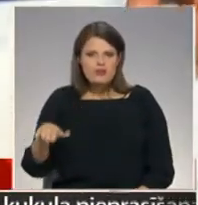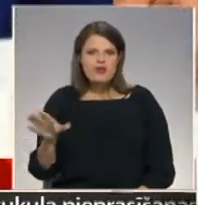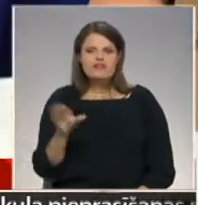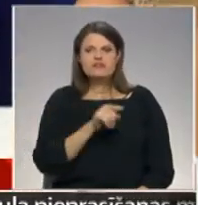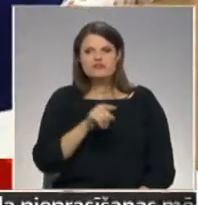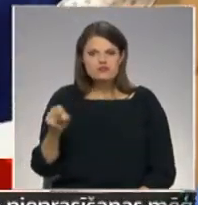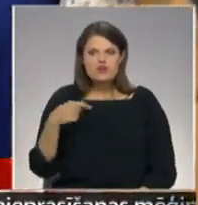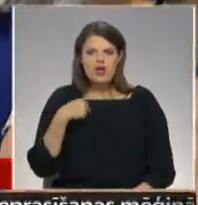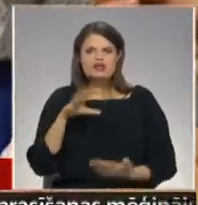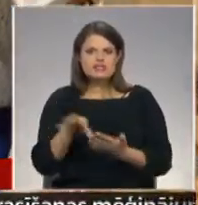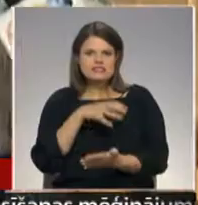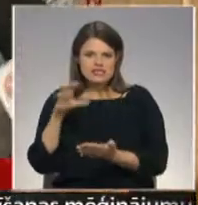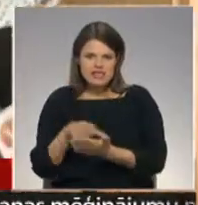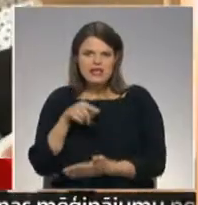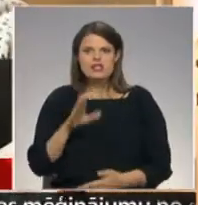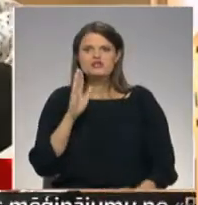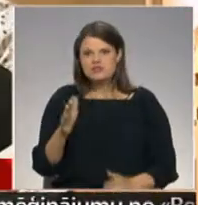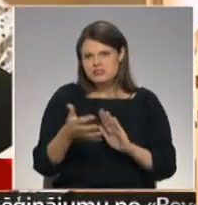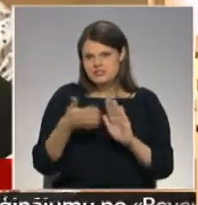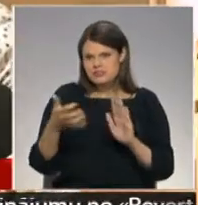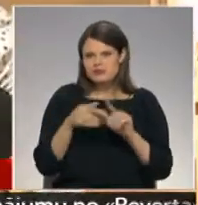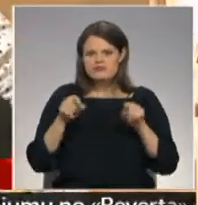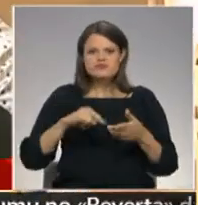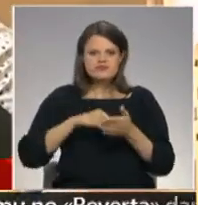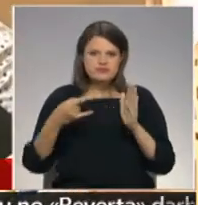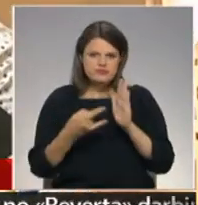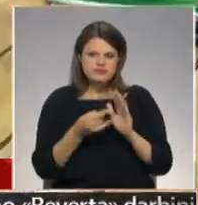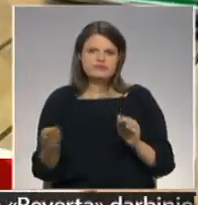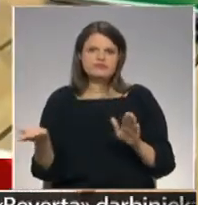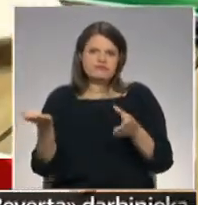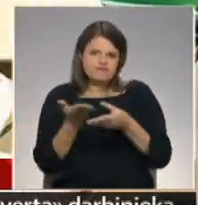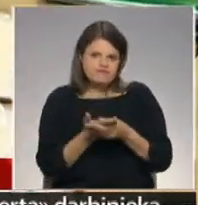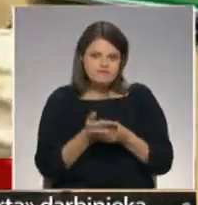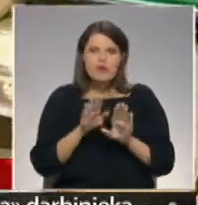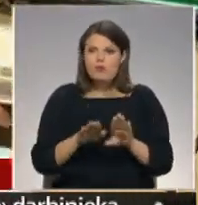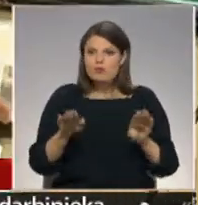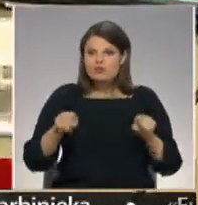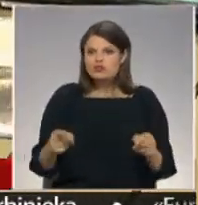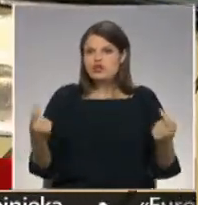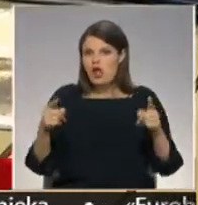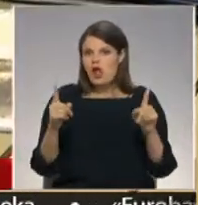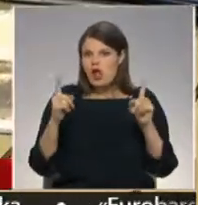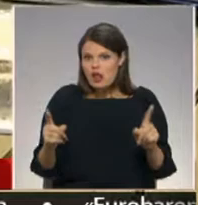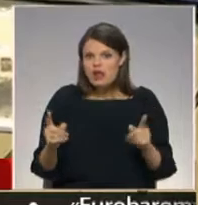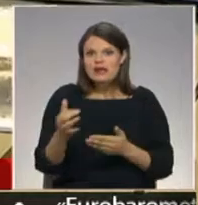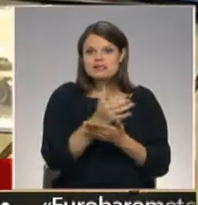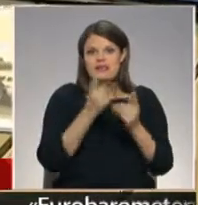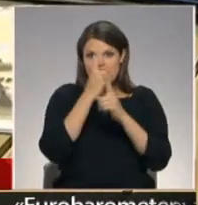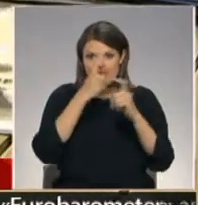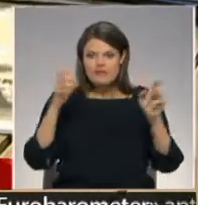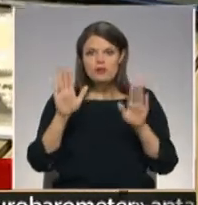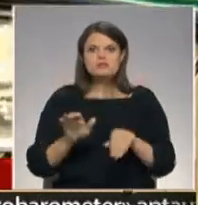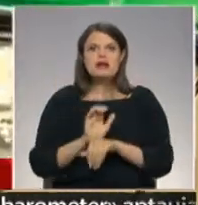viss es noskanēju un tas tiks izmantots šajā projektā likts klātība. Muzejā šajā laikā savākt arī informāciju par